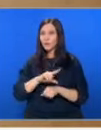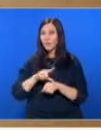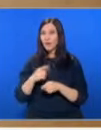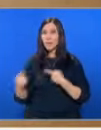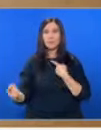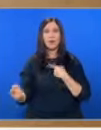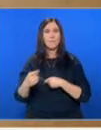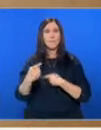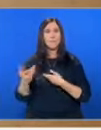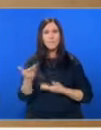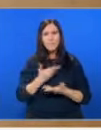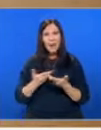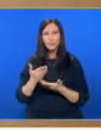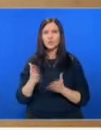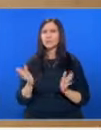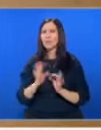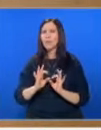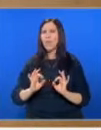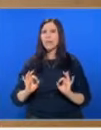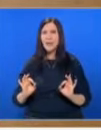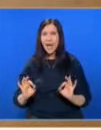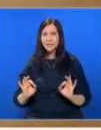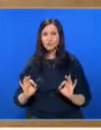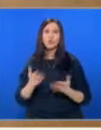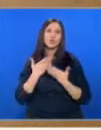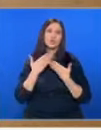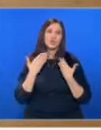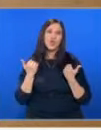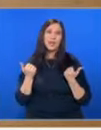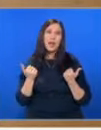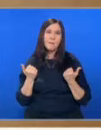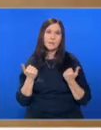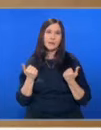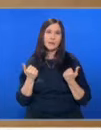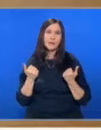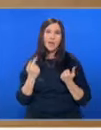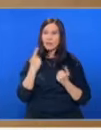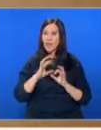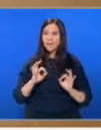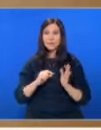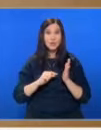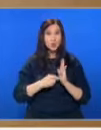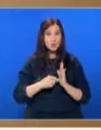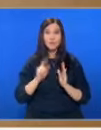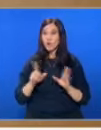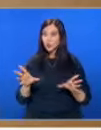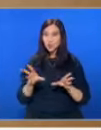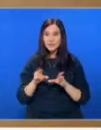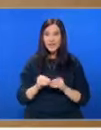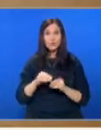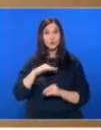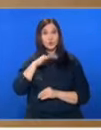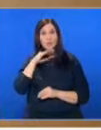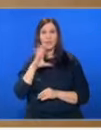преговорите стане ясно, че нямаме една ясна точка, в която заедно да